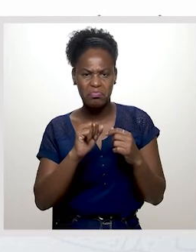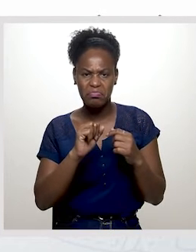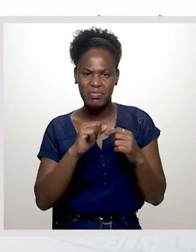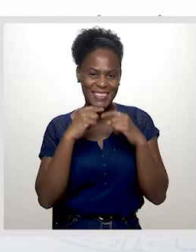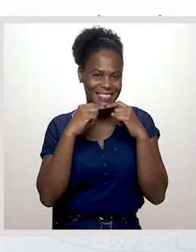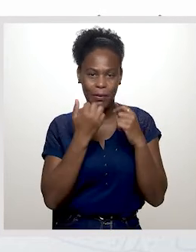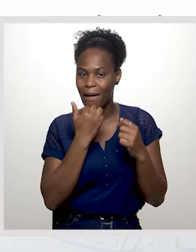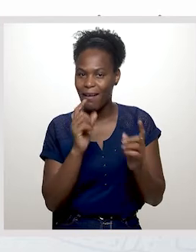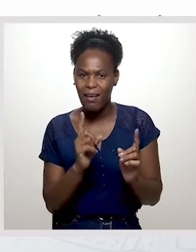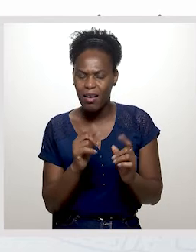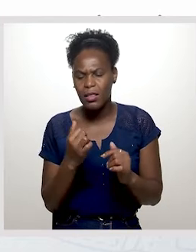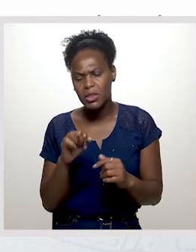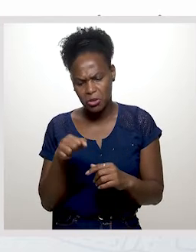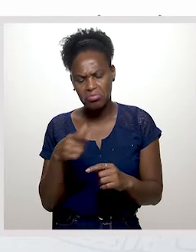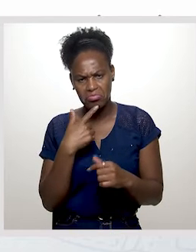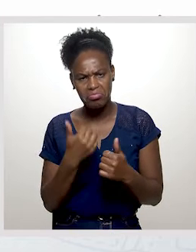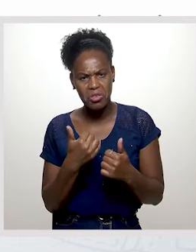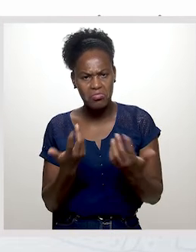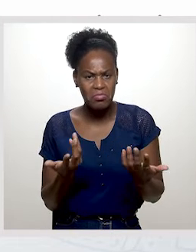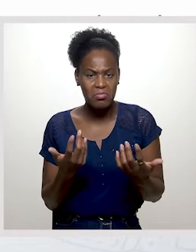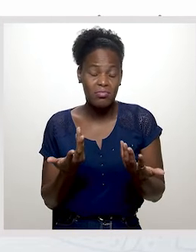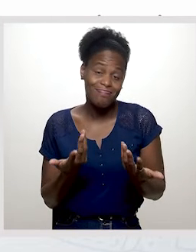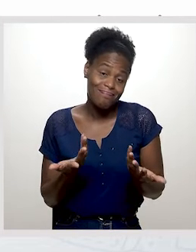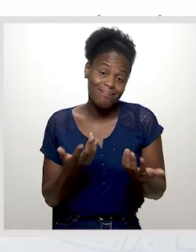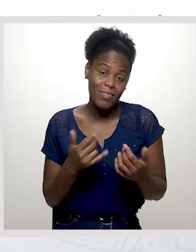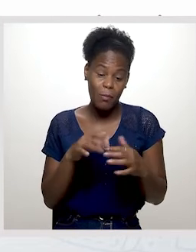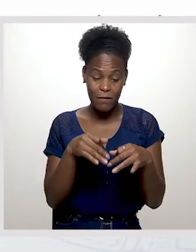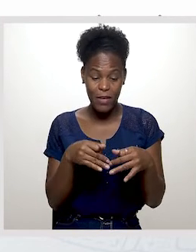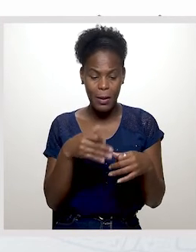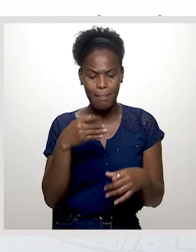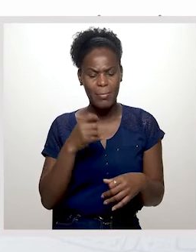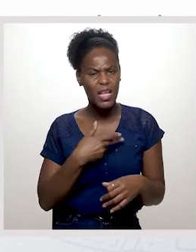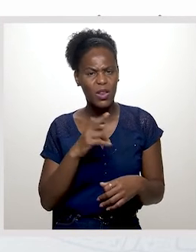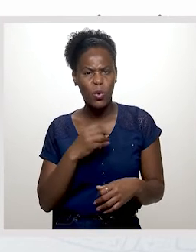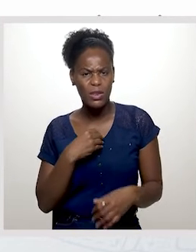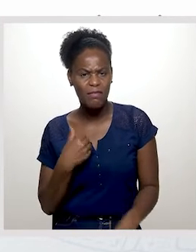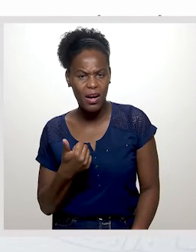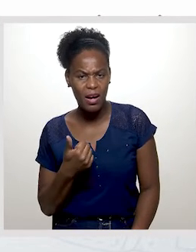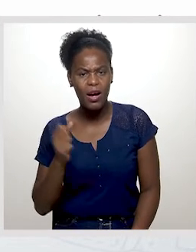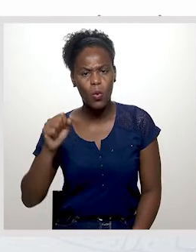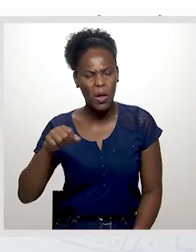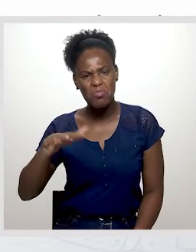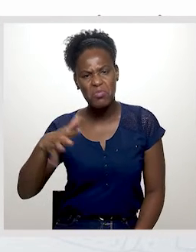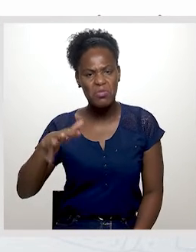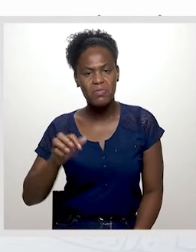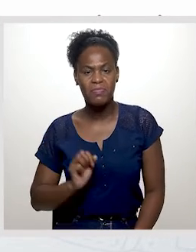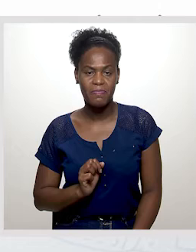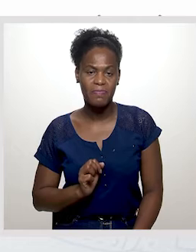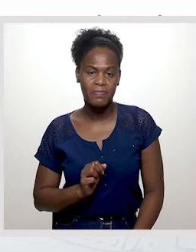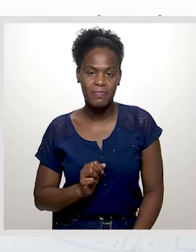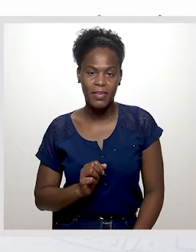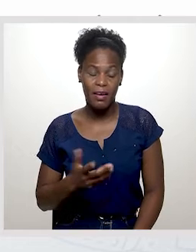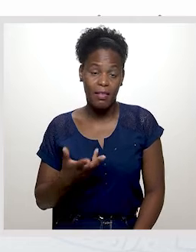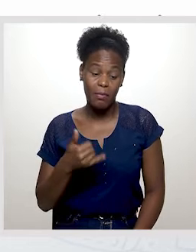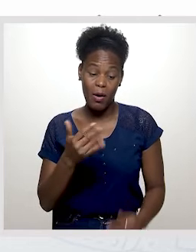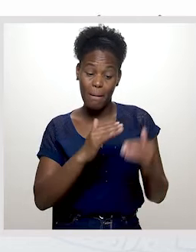Si, ils sont gentils. Finalement, Pedro, ça va? Oui, plus ou moins. Et en